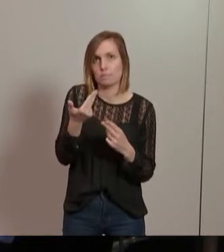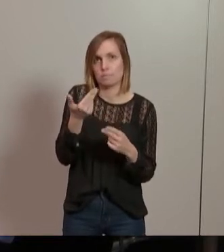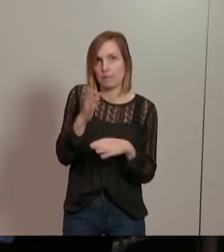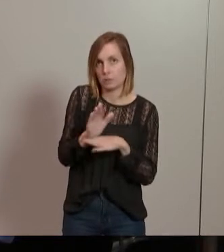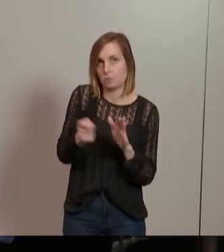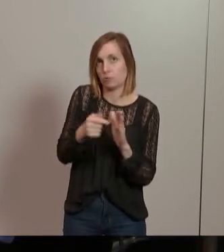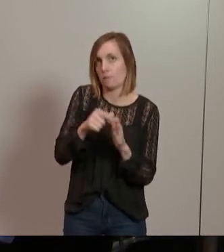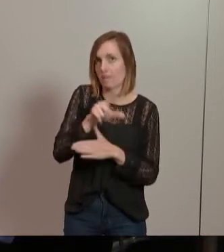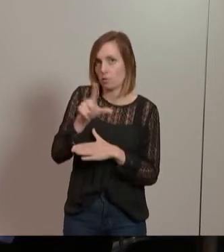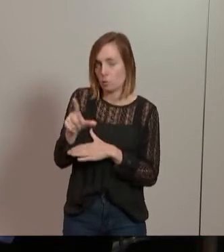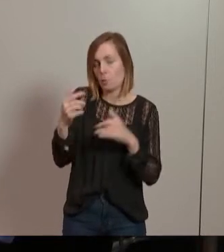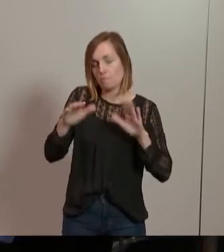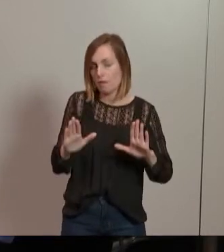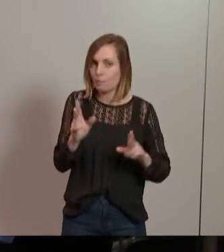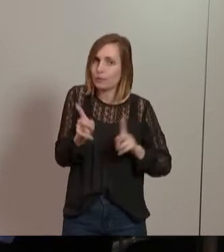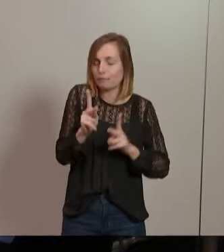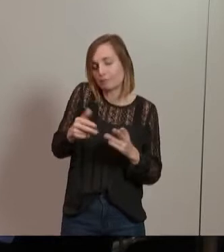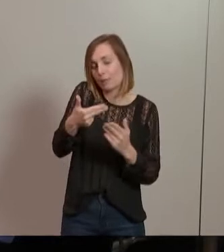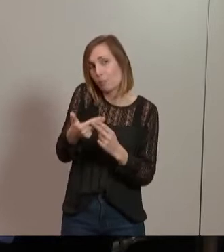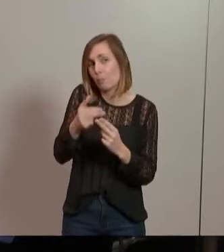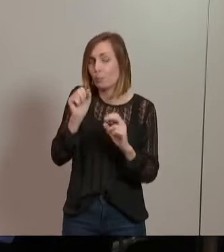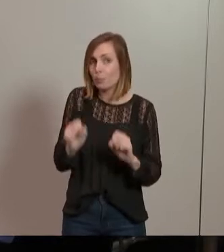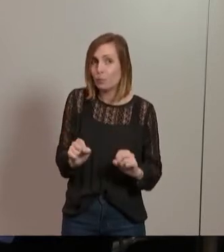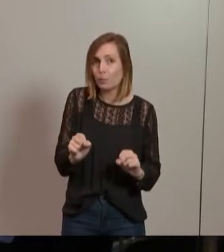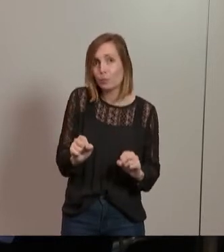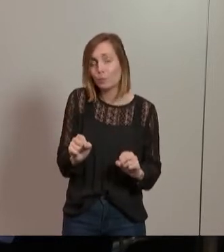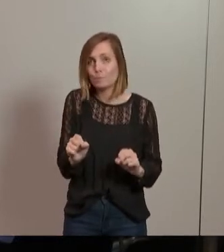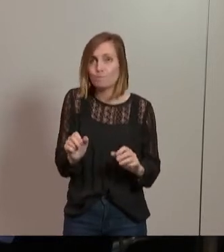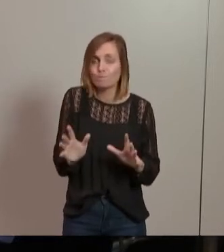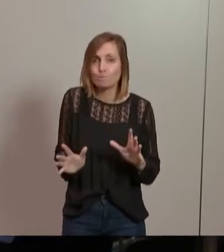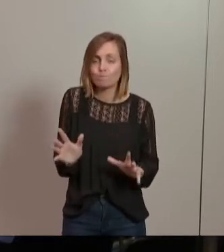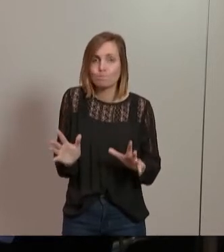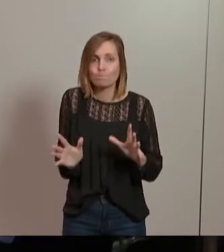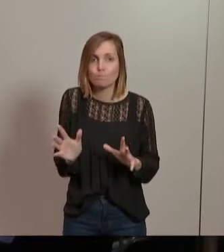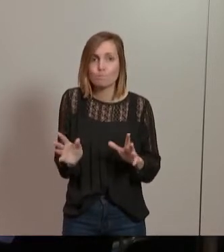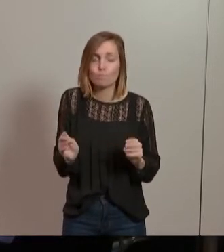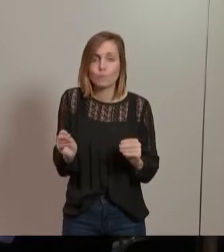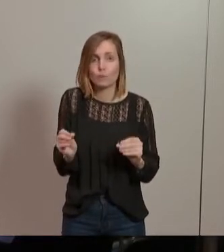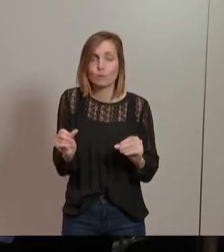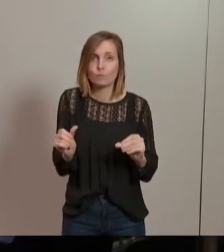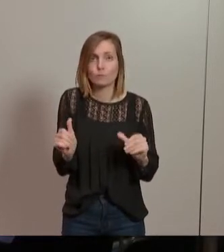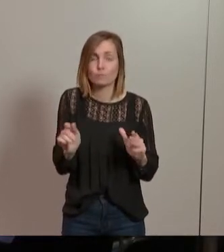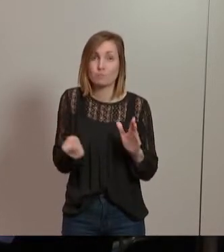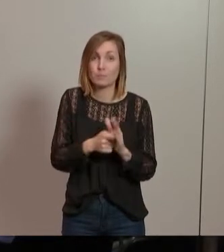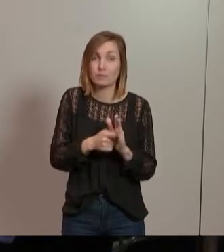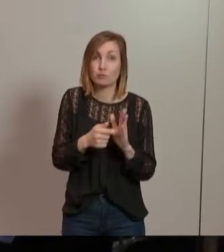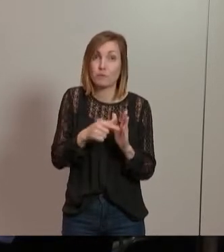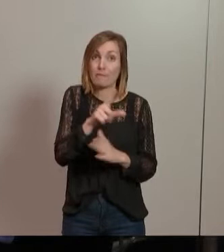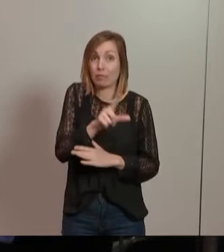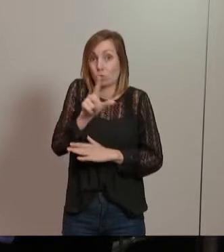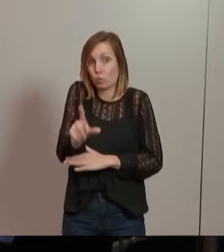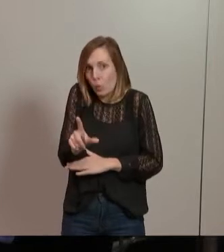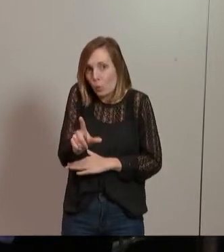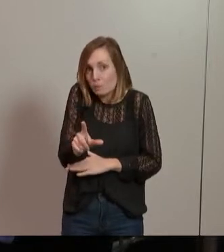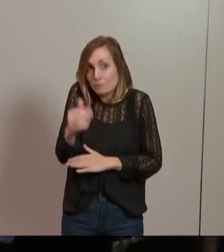pense qu'il y aura des éléments de réponse plutôt au niveau, enfin, en 2022, s'il doit y